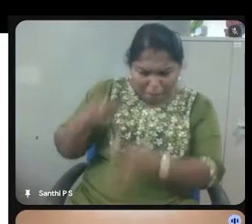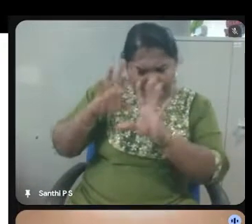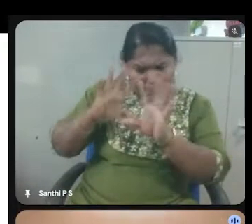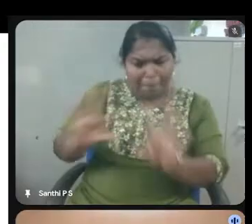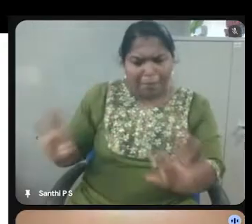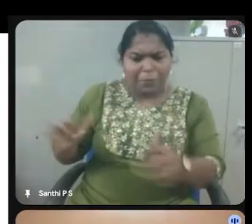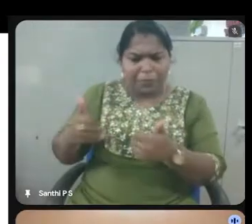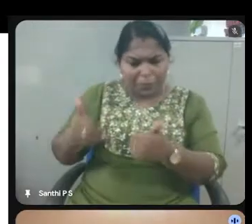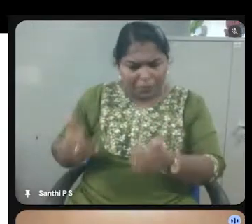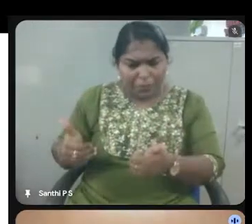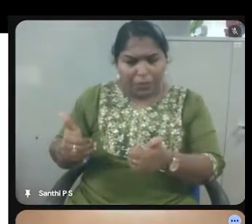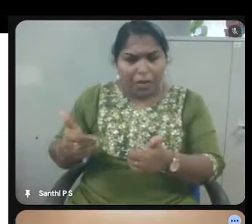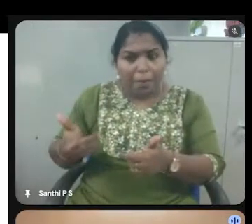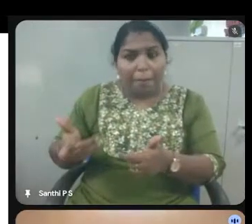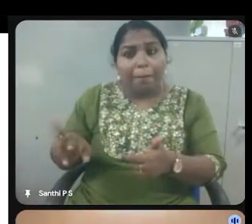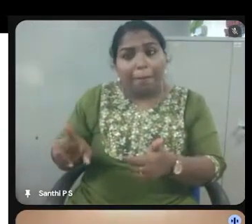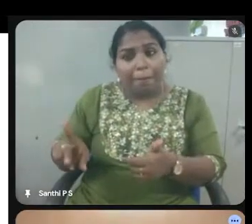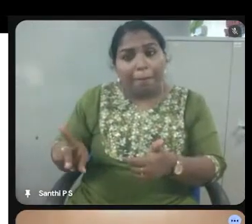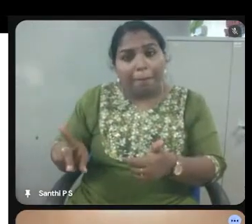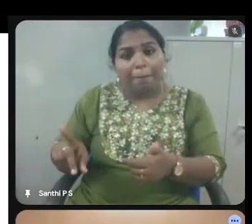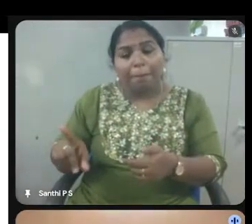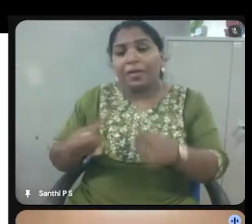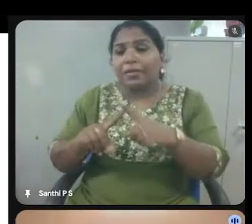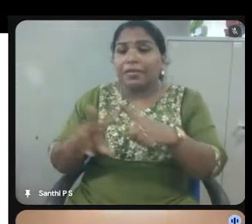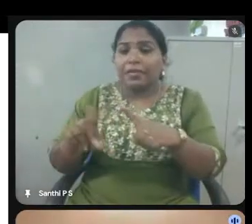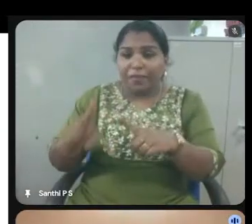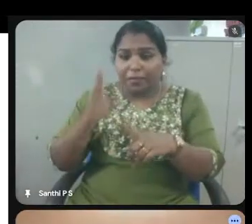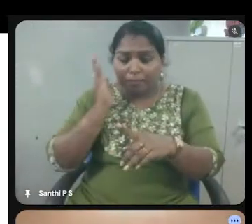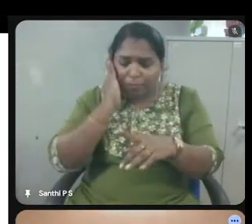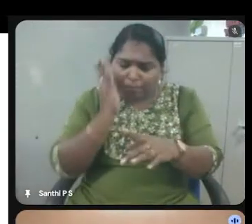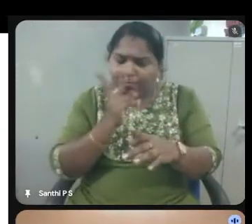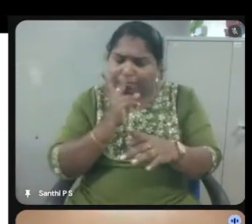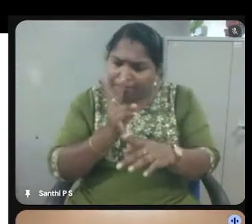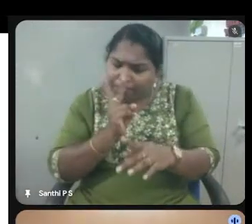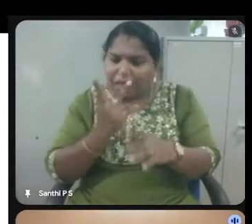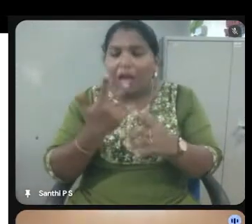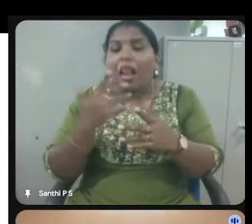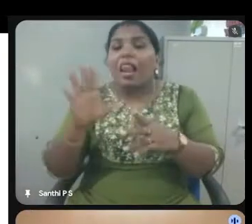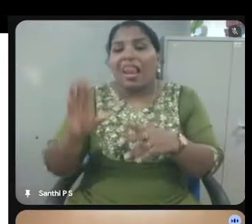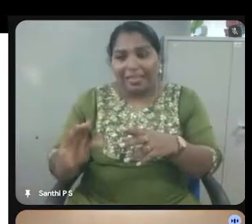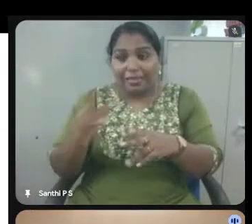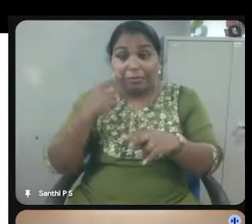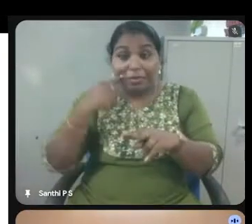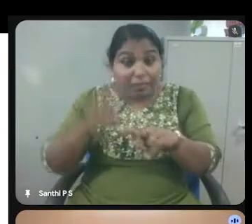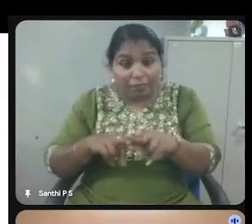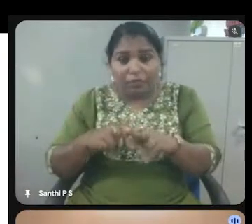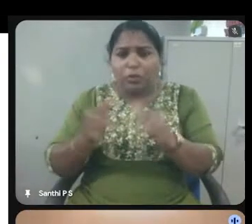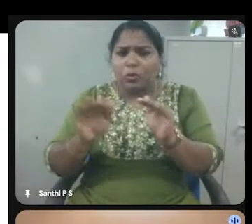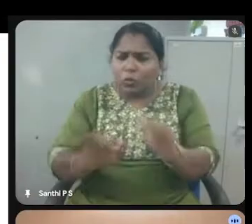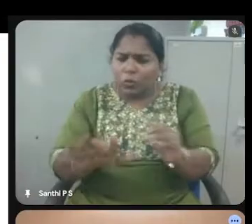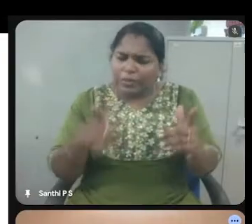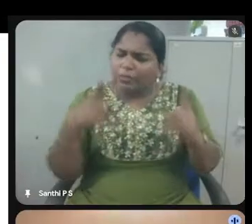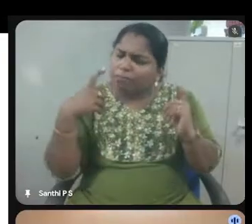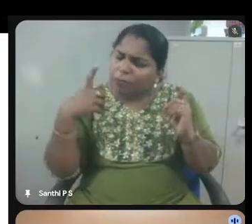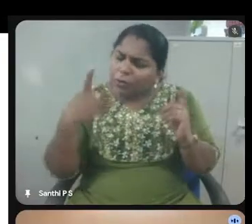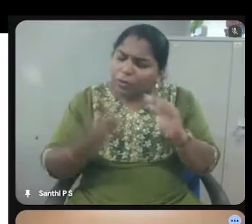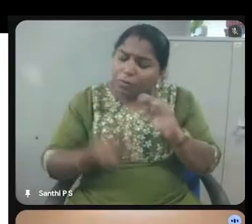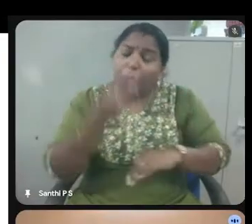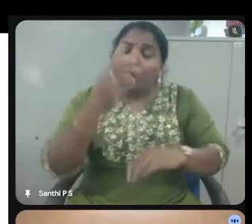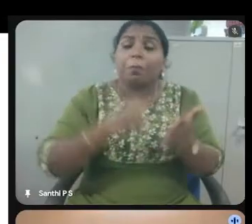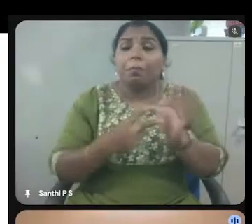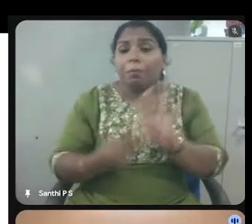വളരെ കൂടുതലാണ് എന്നാണ് റിപ്പോർട്ട് ചെയ്തിട്ടുള്ളത്. അപ്പോൾ എന്തായിരിക്കും കുട്ടികളിൽ ഇങ്ങനെ ഒരു സ്ക്രീൻ ടൈം കൂടാനുള്ളൊരു